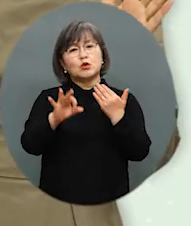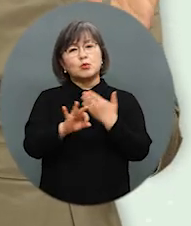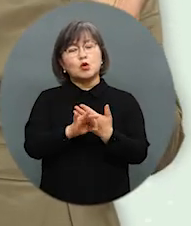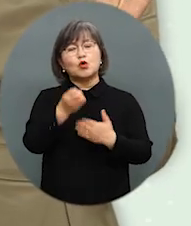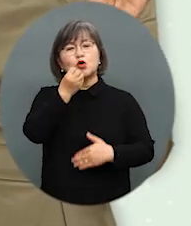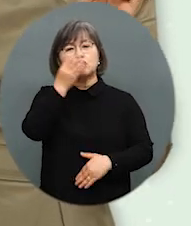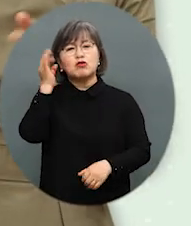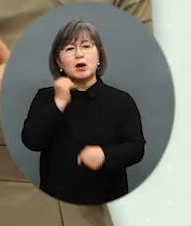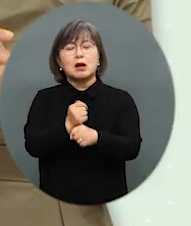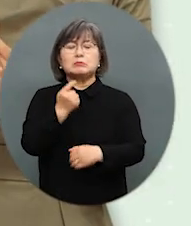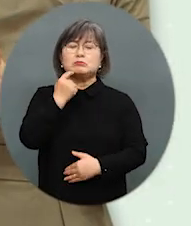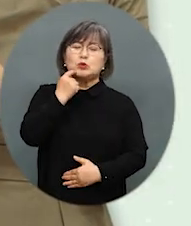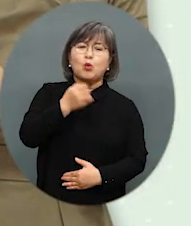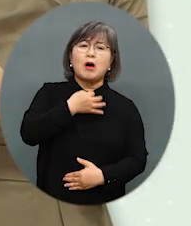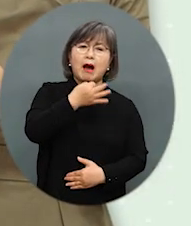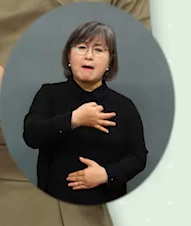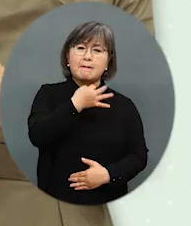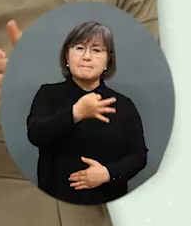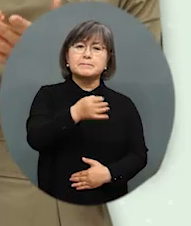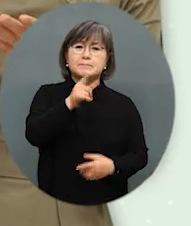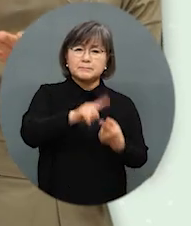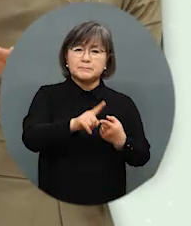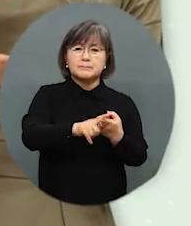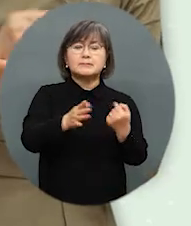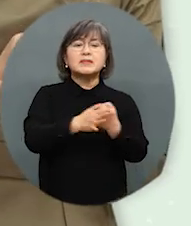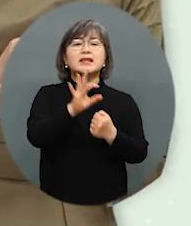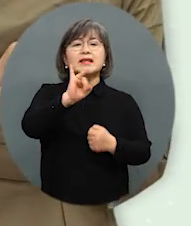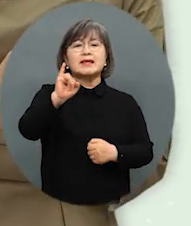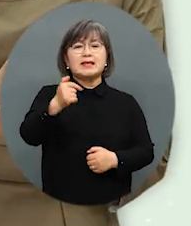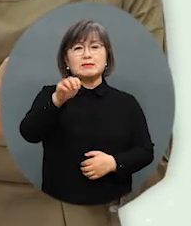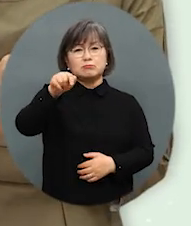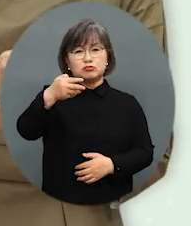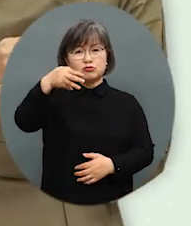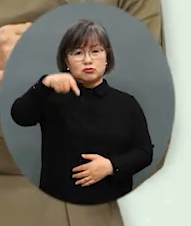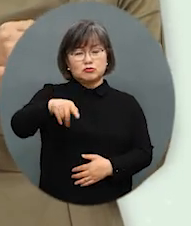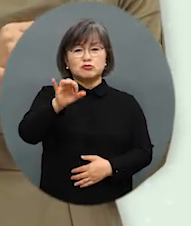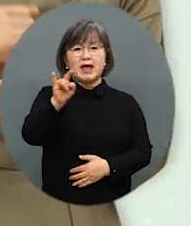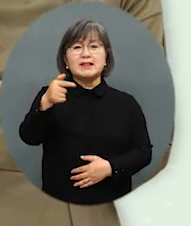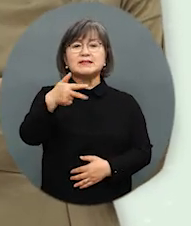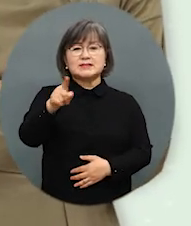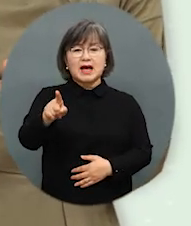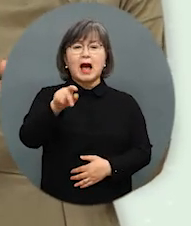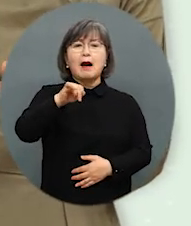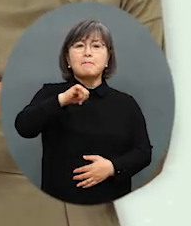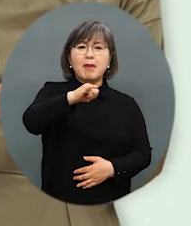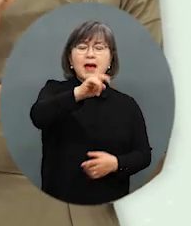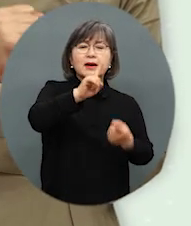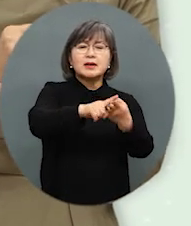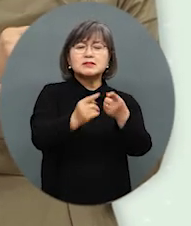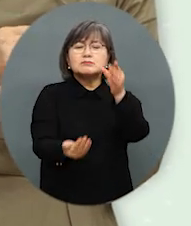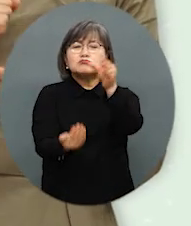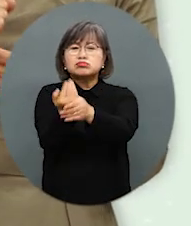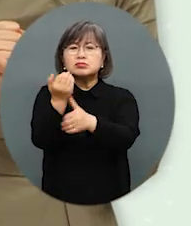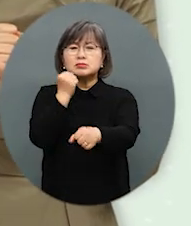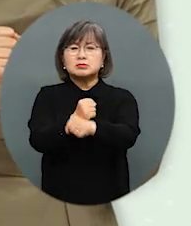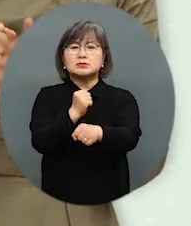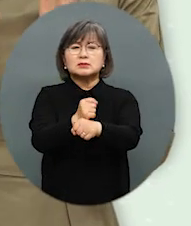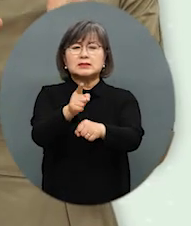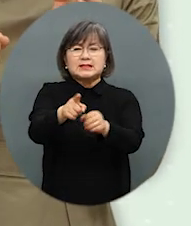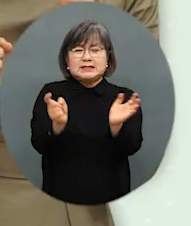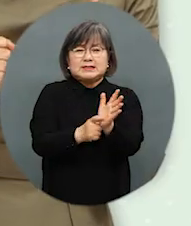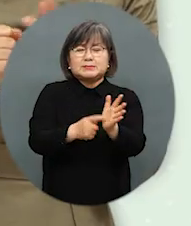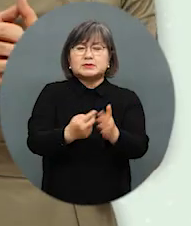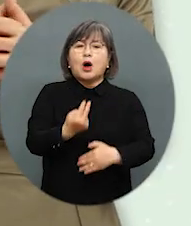때가 되면 꼭 유행하는 독감. 독감으로 알려져 있는 인플루엔자는 인플루엔자 바이러스에 의해서